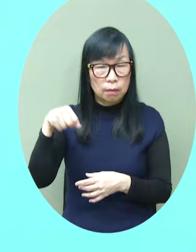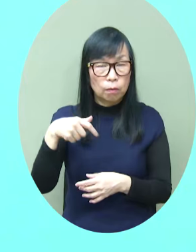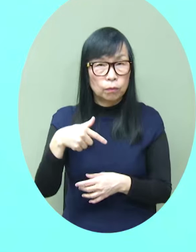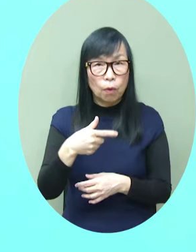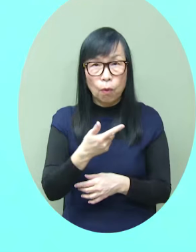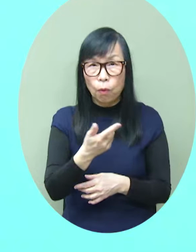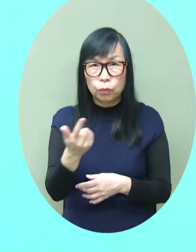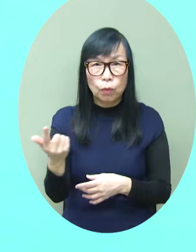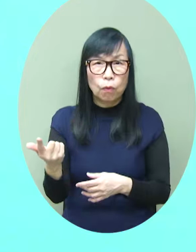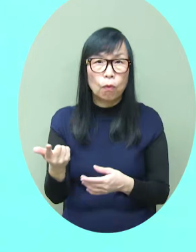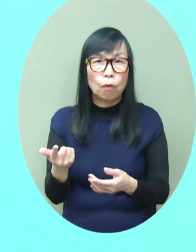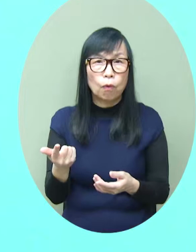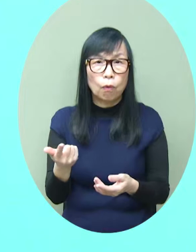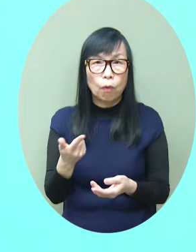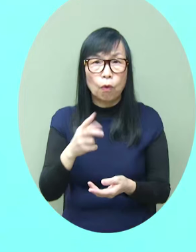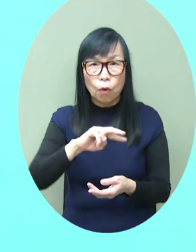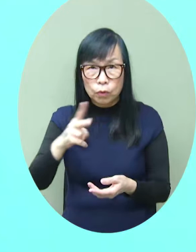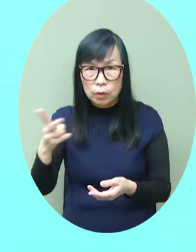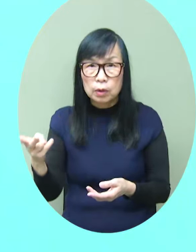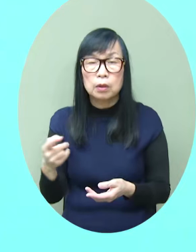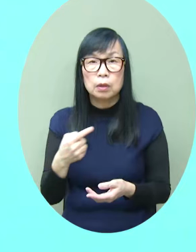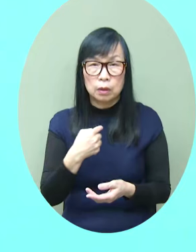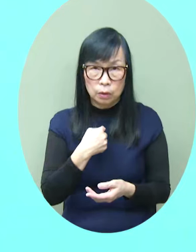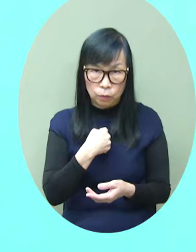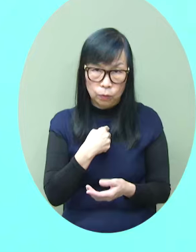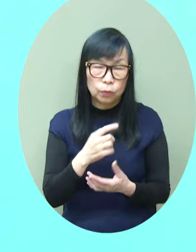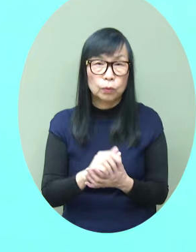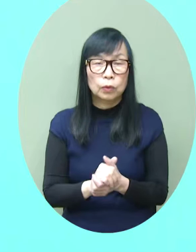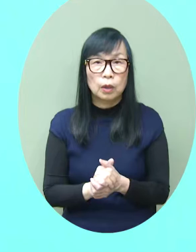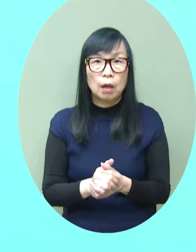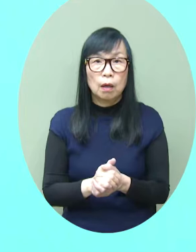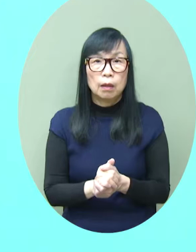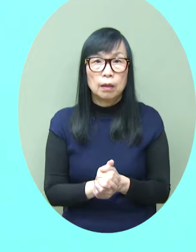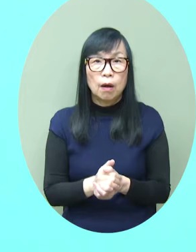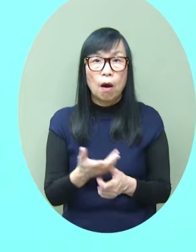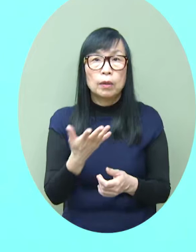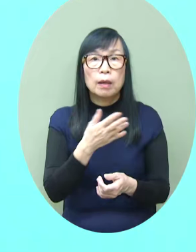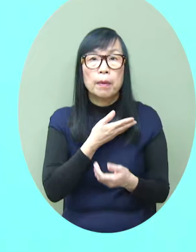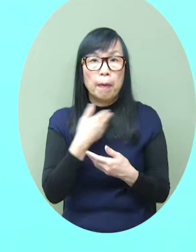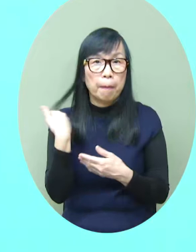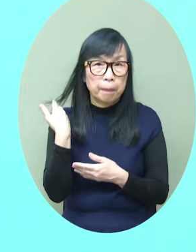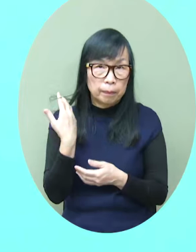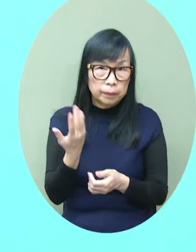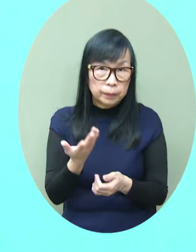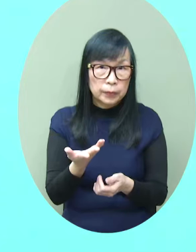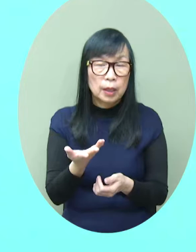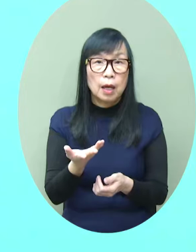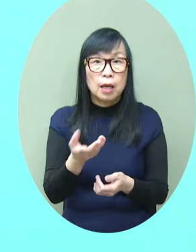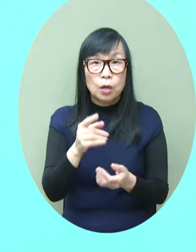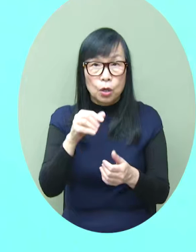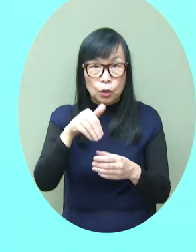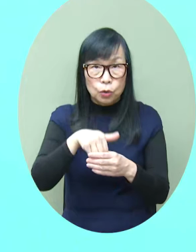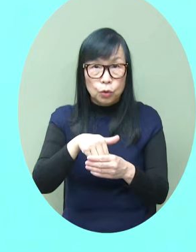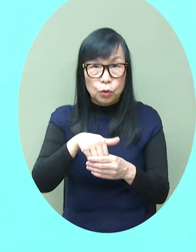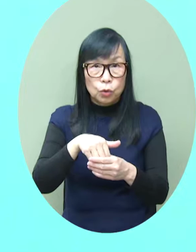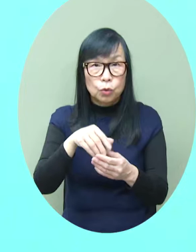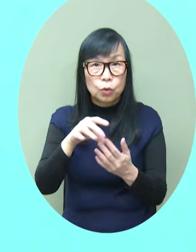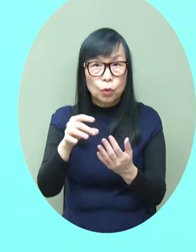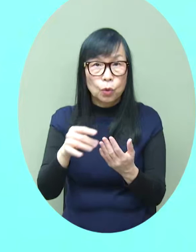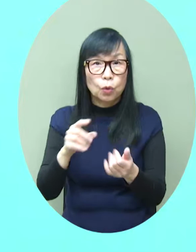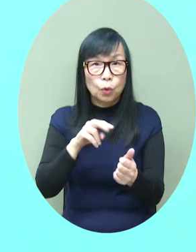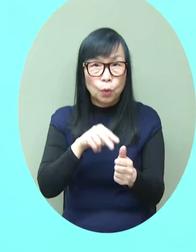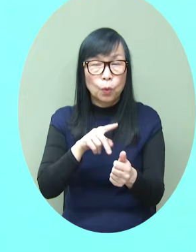咧係可以改善嘅。咁我會責成選管會嚟到去切實咁